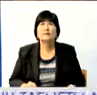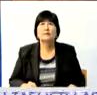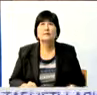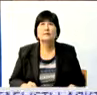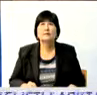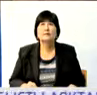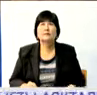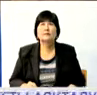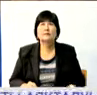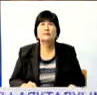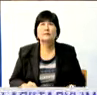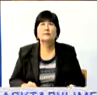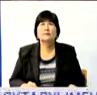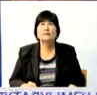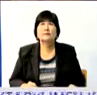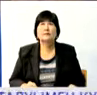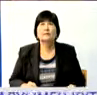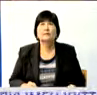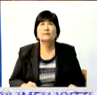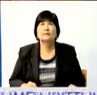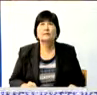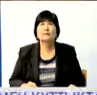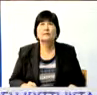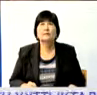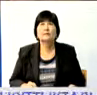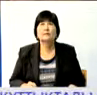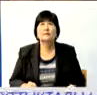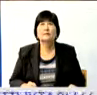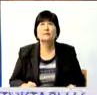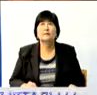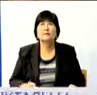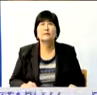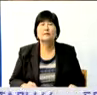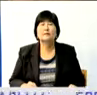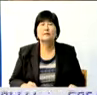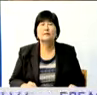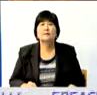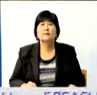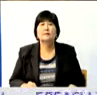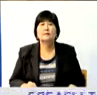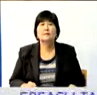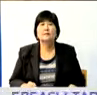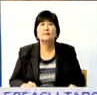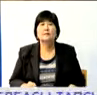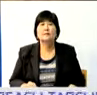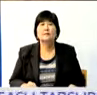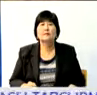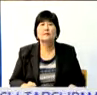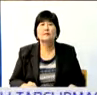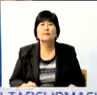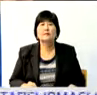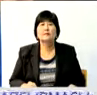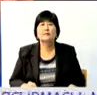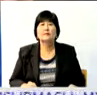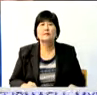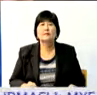40 жыл өмір сүрдің небәрі, 40 дейтін жас екен ғой серілік, тәуелсіздік таңын көрдім мың тәубе,